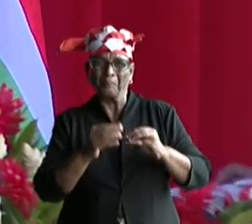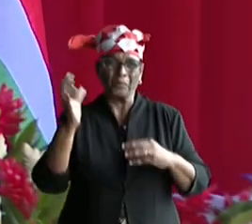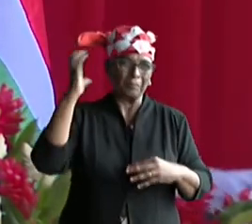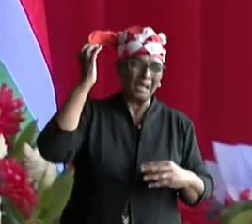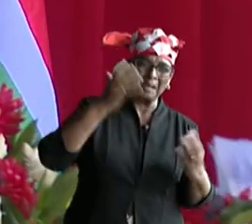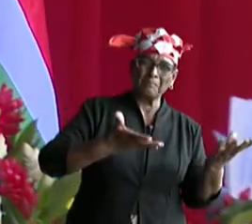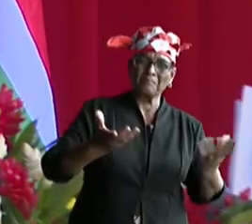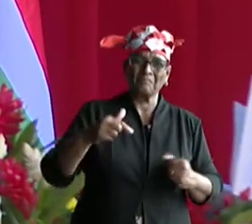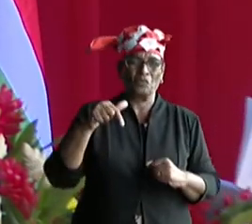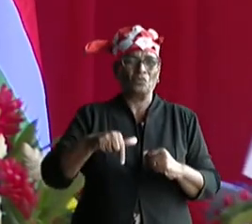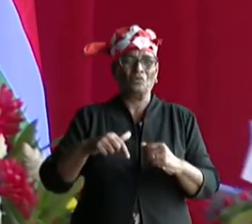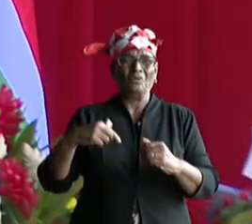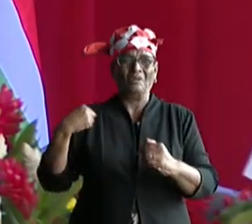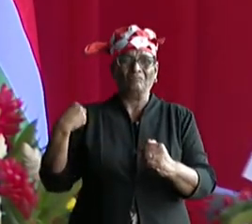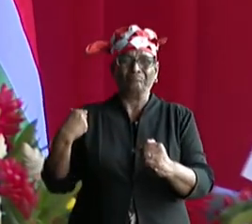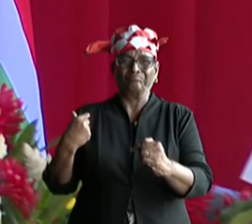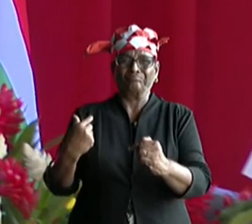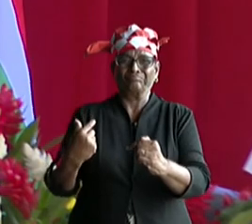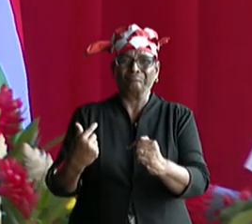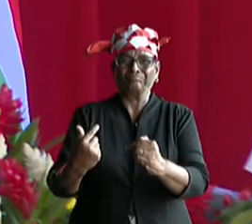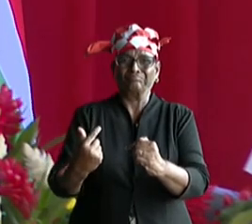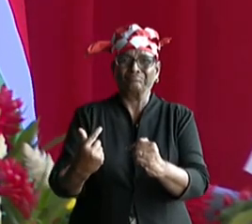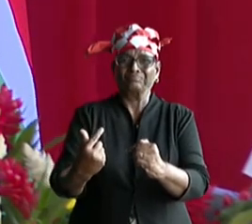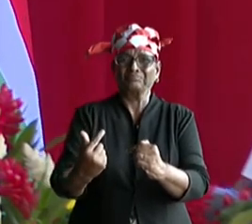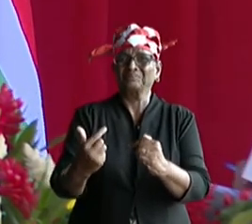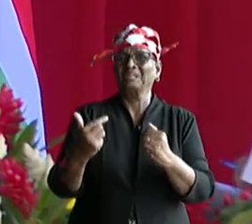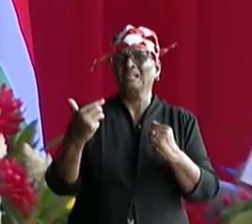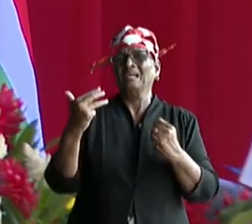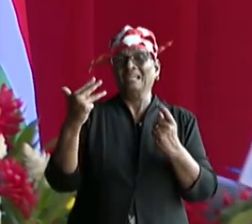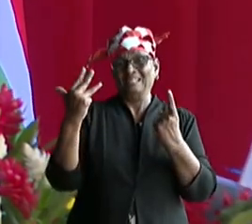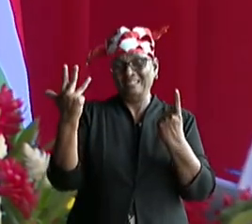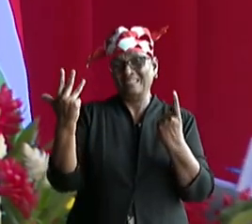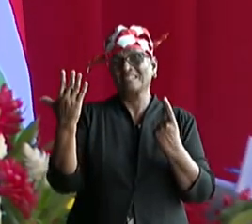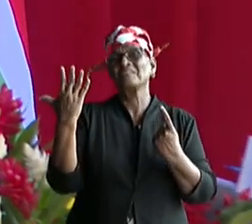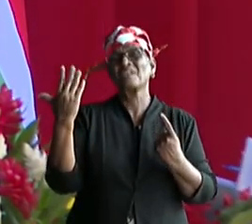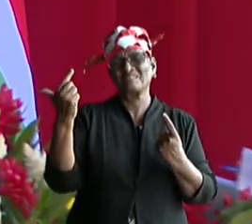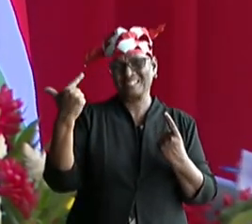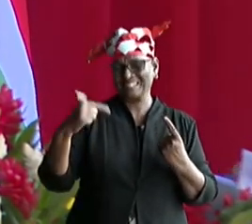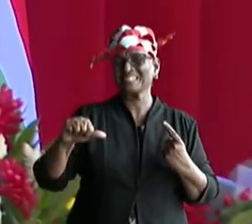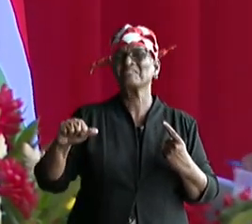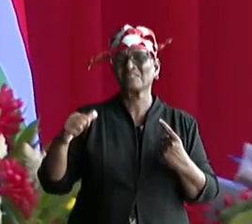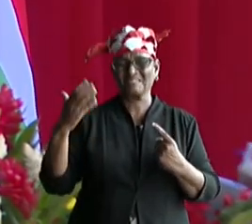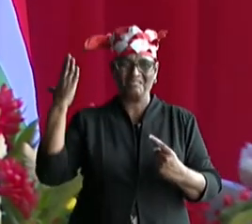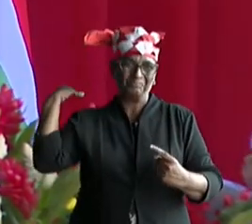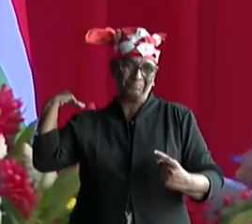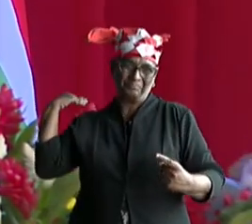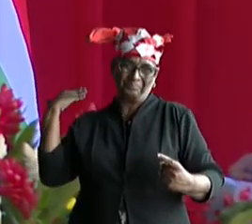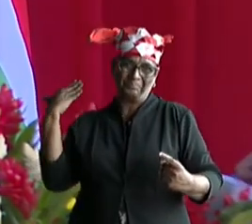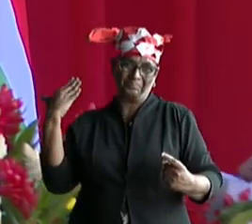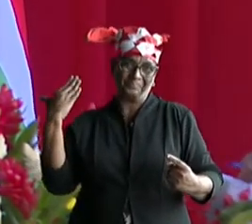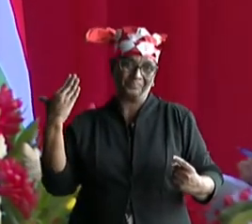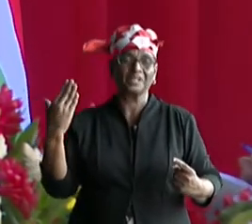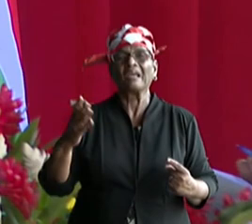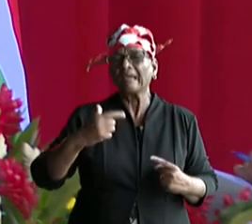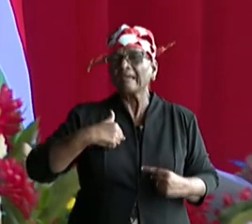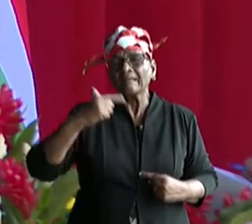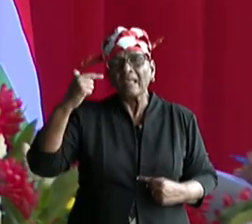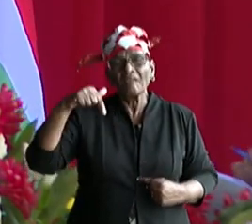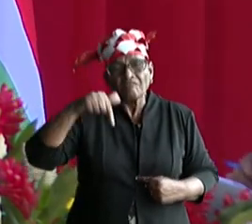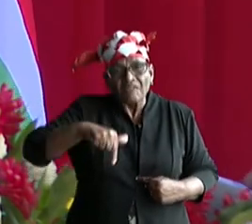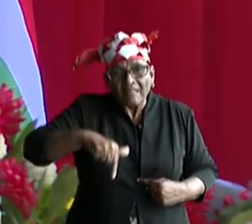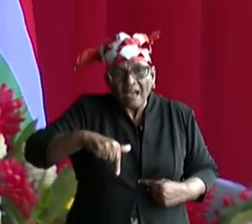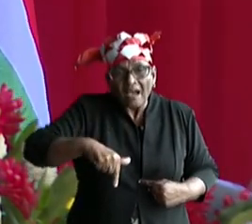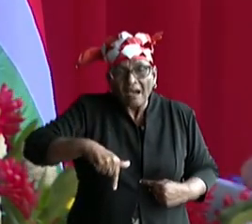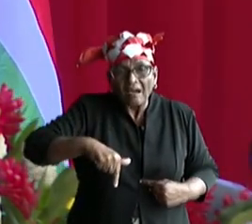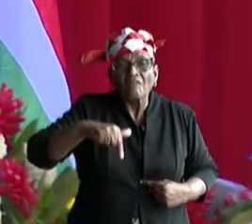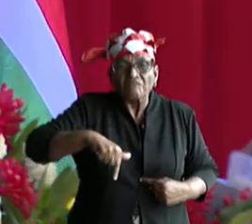Na de dag van 25 november 1975. En ik denk dat het vandaag op zijn plaats is om